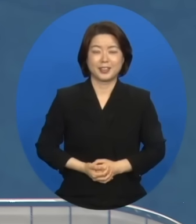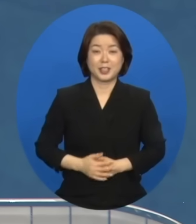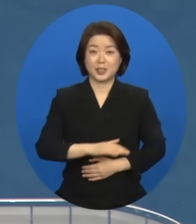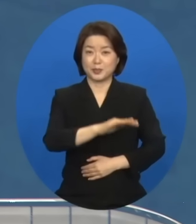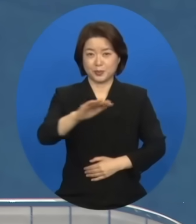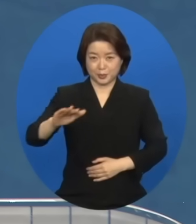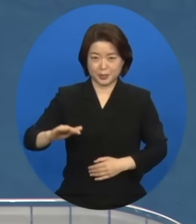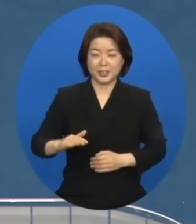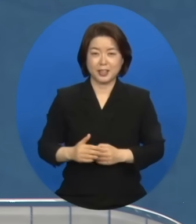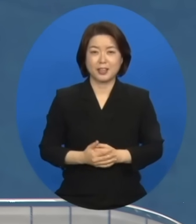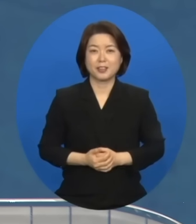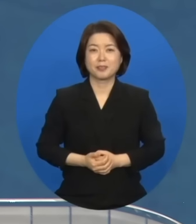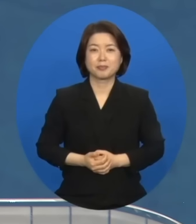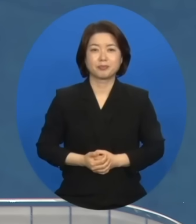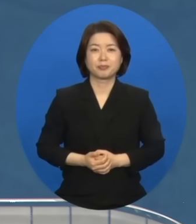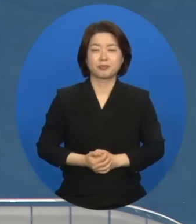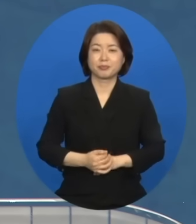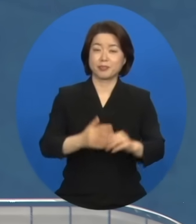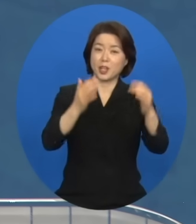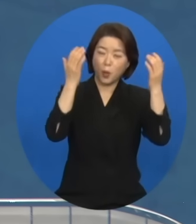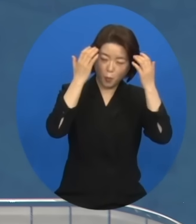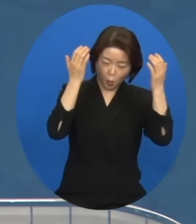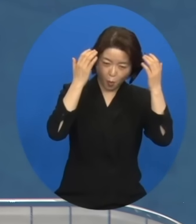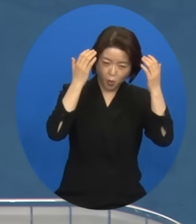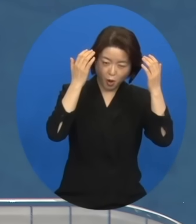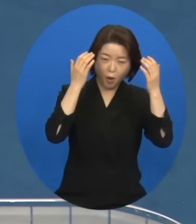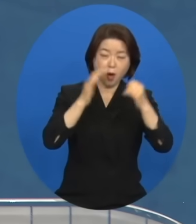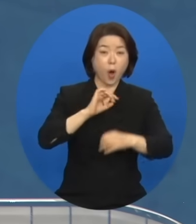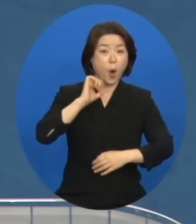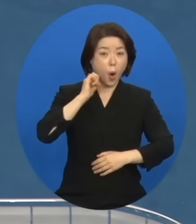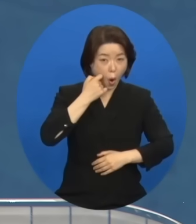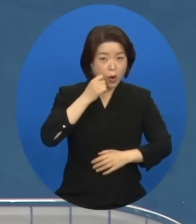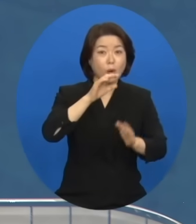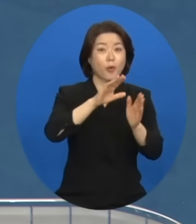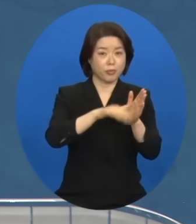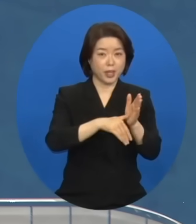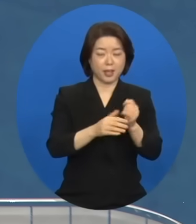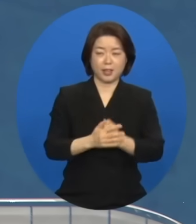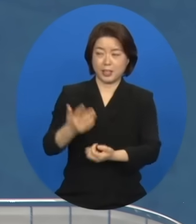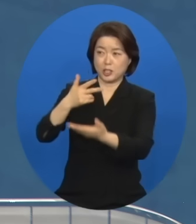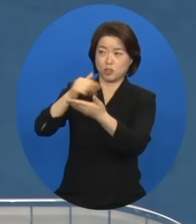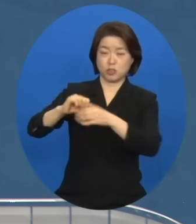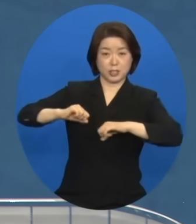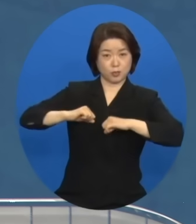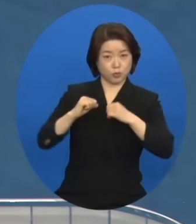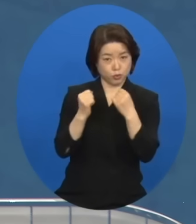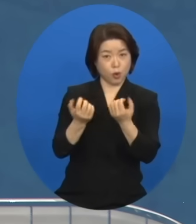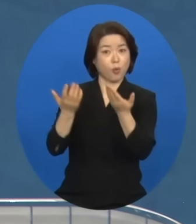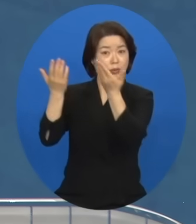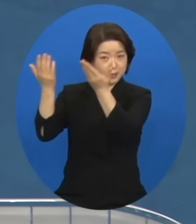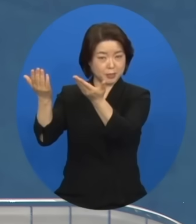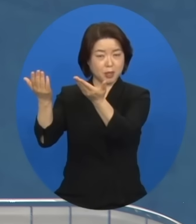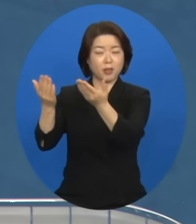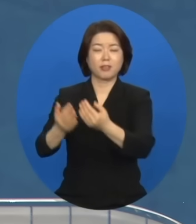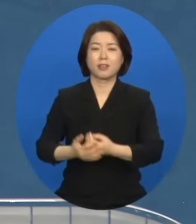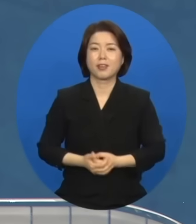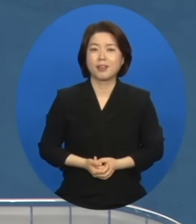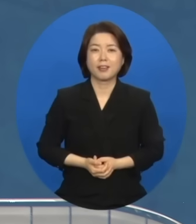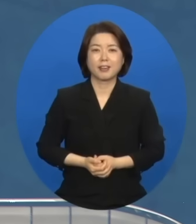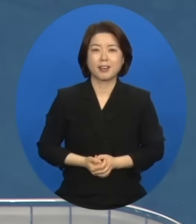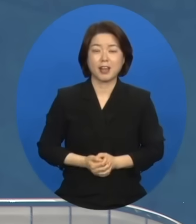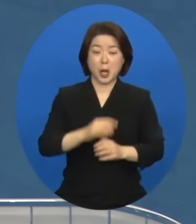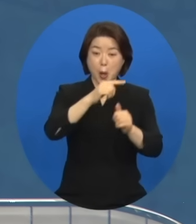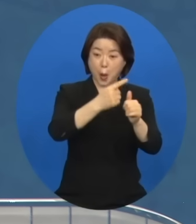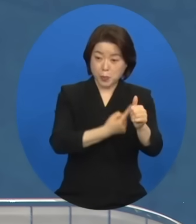우리가 고난의 때, 어려운 때에 주님께 순종하면 그러면